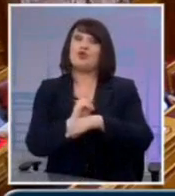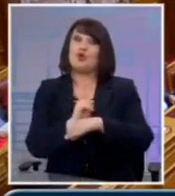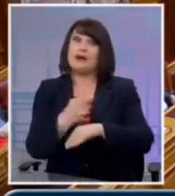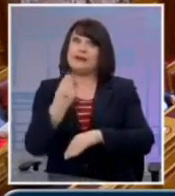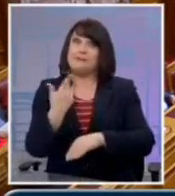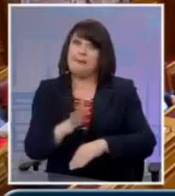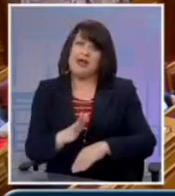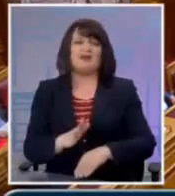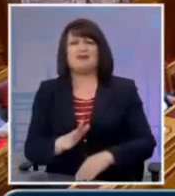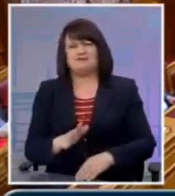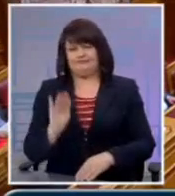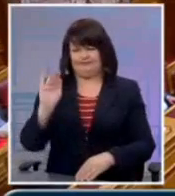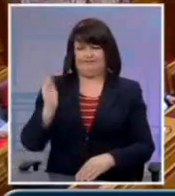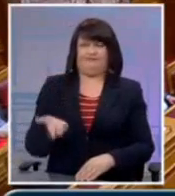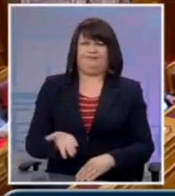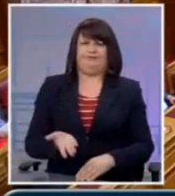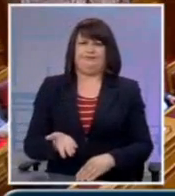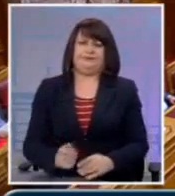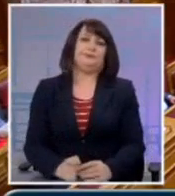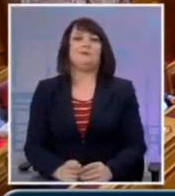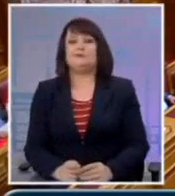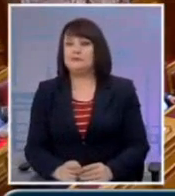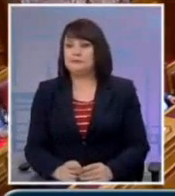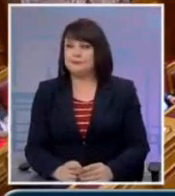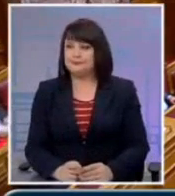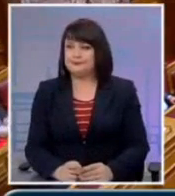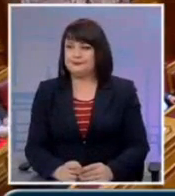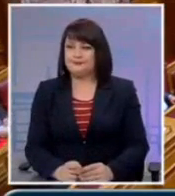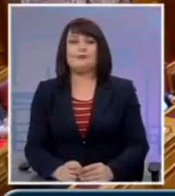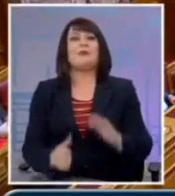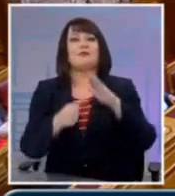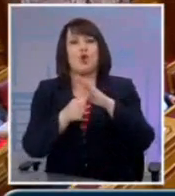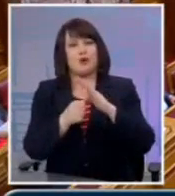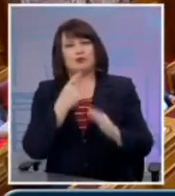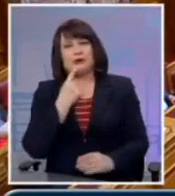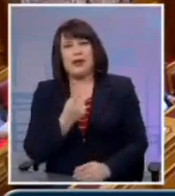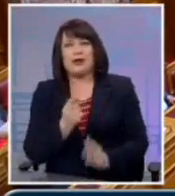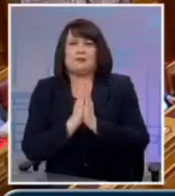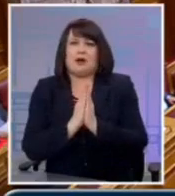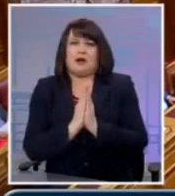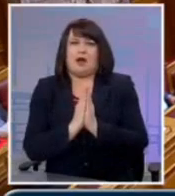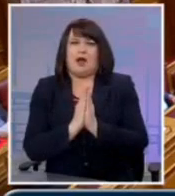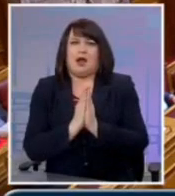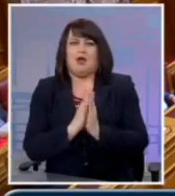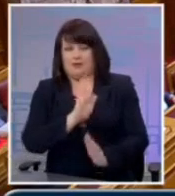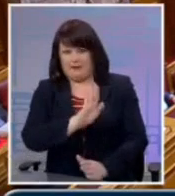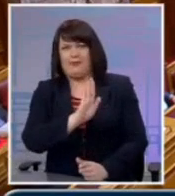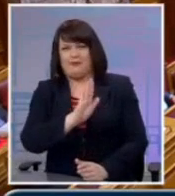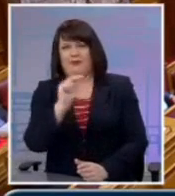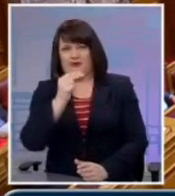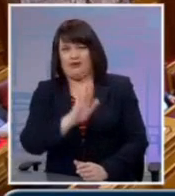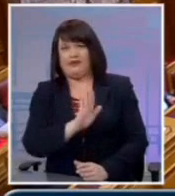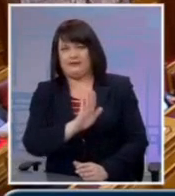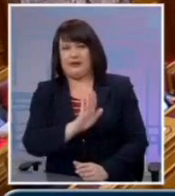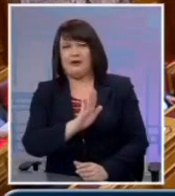Κύριε Βρούτση, στα πρακτικά. Κύριε Βρούτση, έχετε, σας παρακαλώ, μη συνεχίσετε, κυρία συνάδελφη.